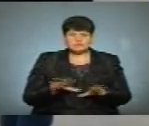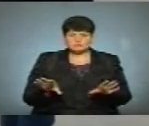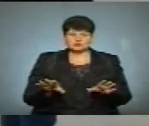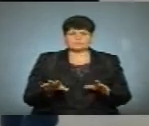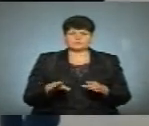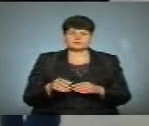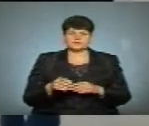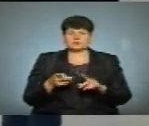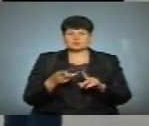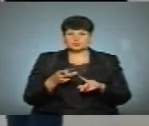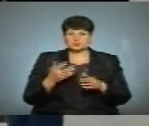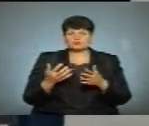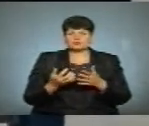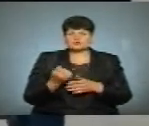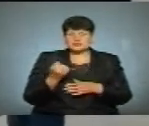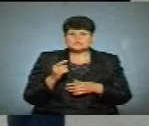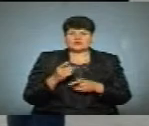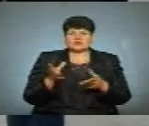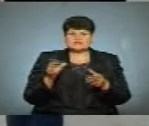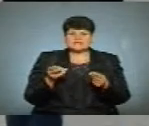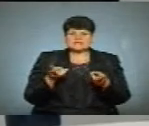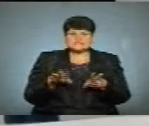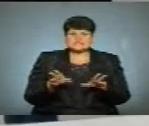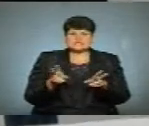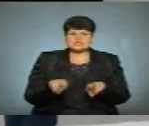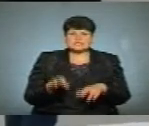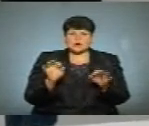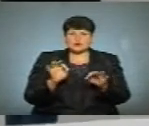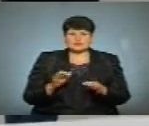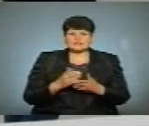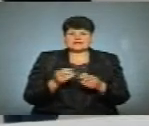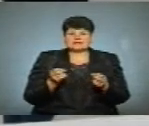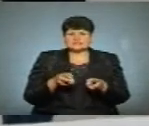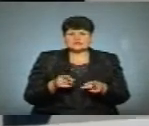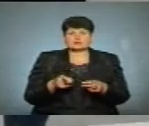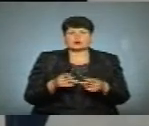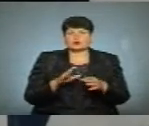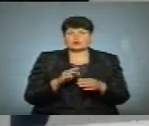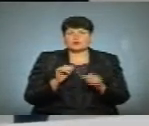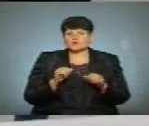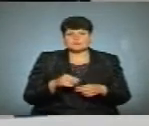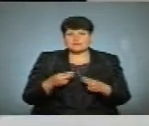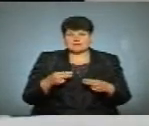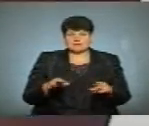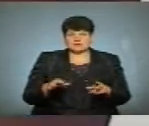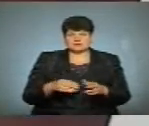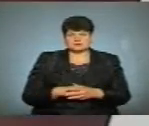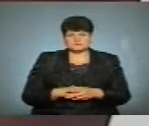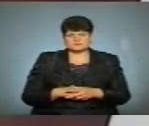По-другому, виходить, що це все лишається на осінь. Його є ризик, що ми взагалі можемо його не продати. Ми